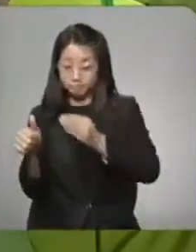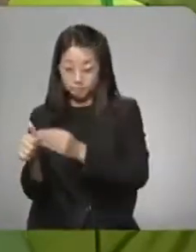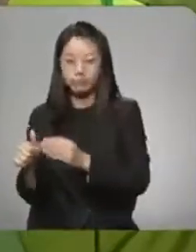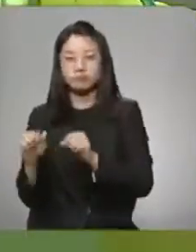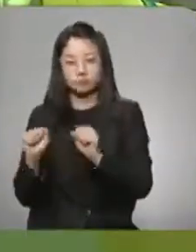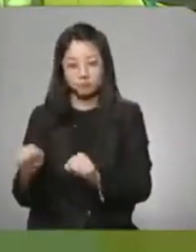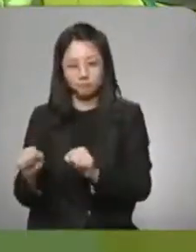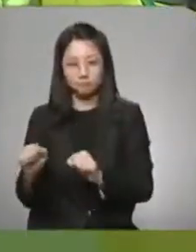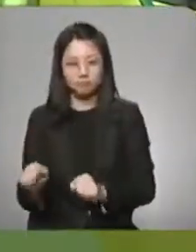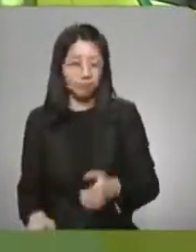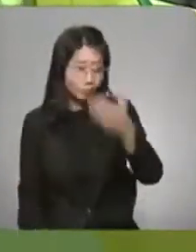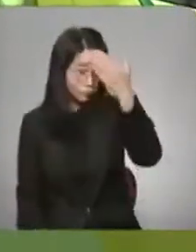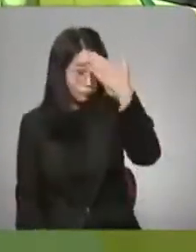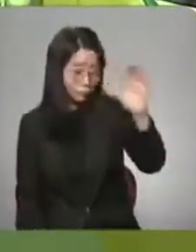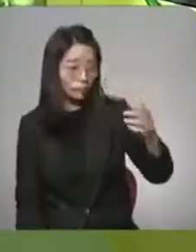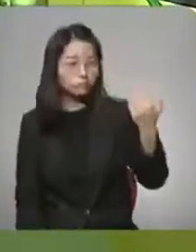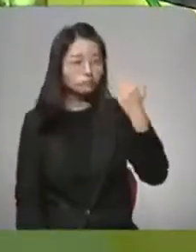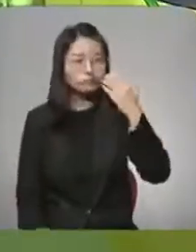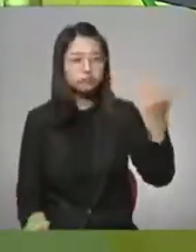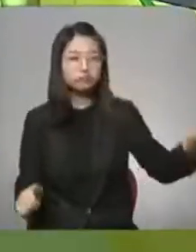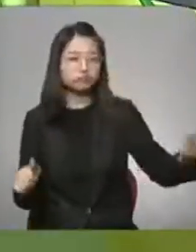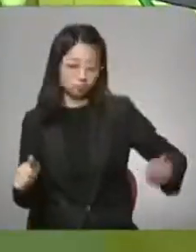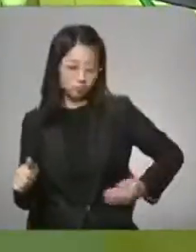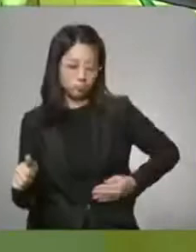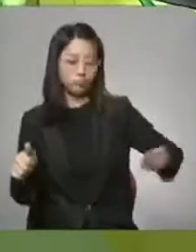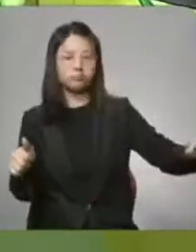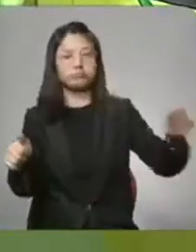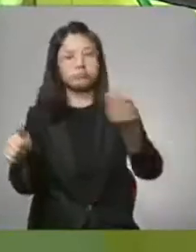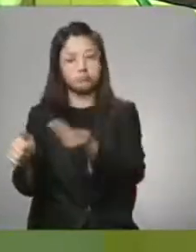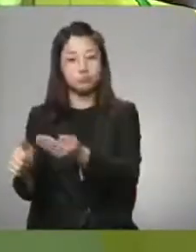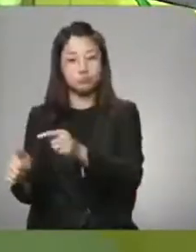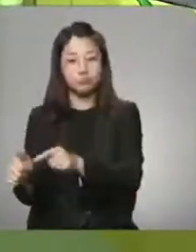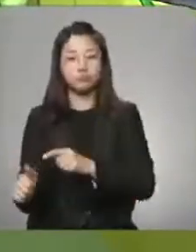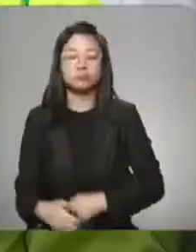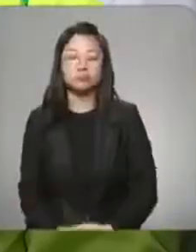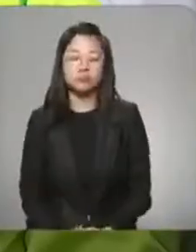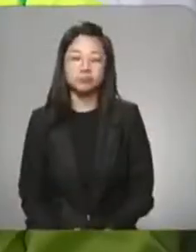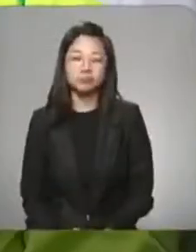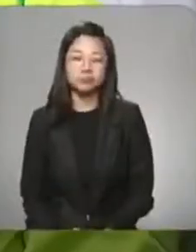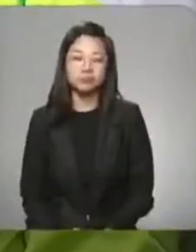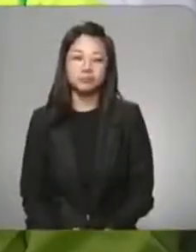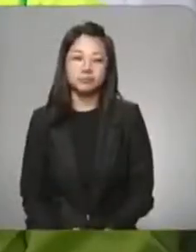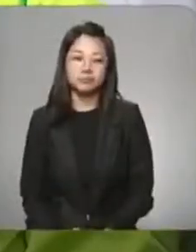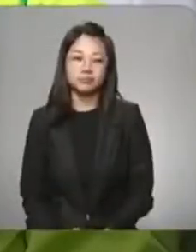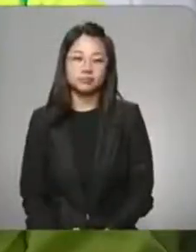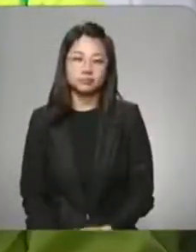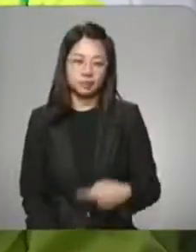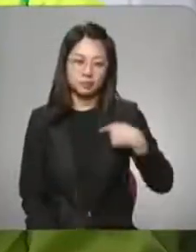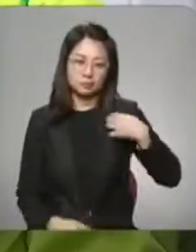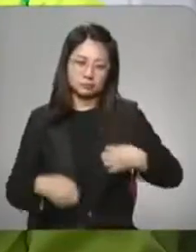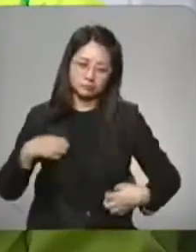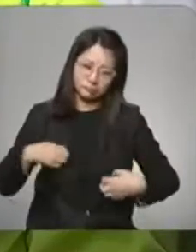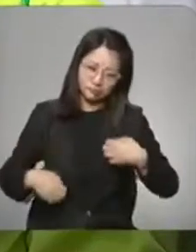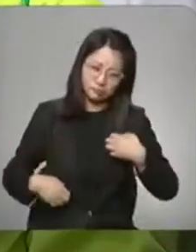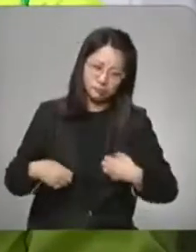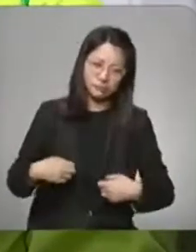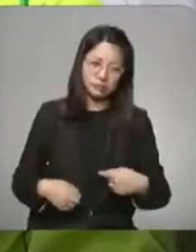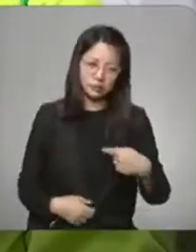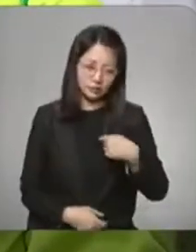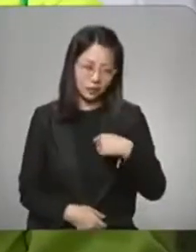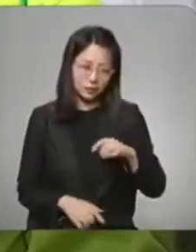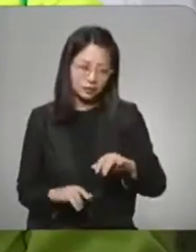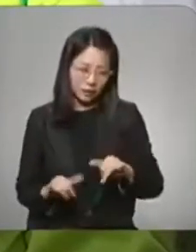이름도 얼굴도 모르는 누군가가 기증한 신장을 이식받은 겁니다 머리 바란스가 도 무너져 가지고 상배 그